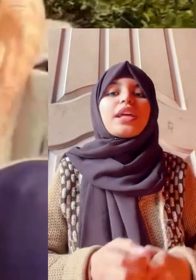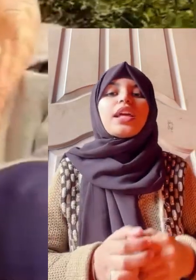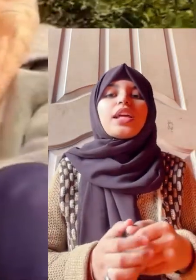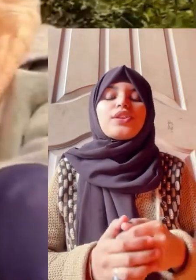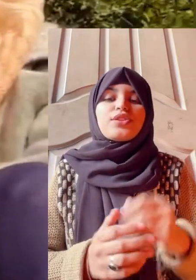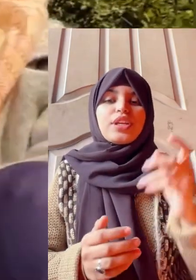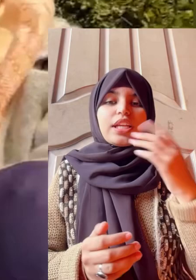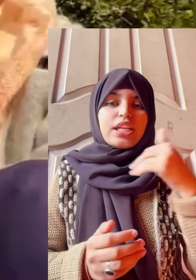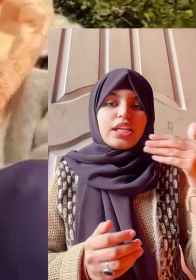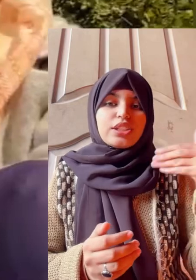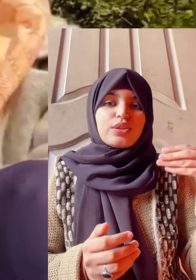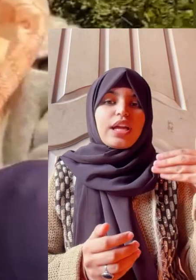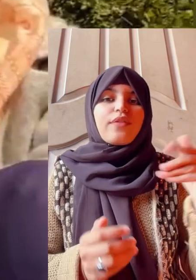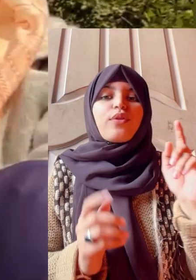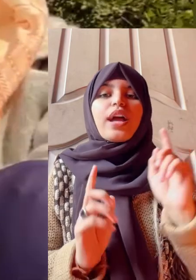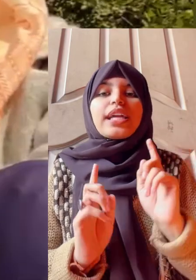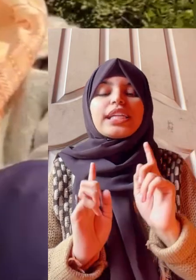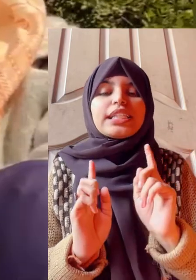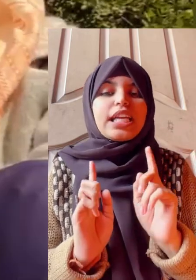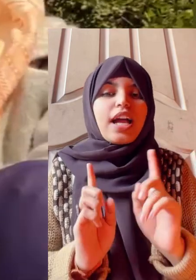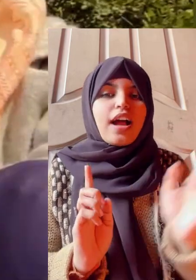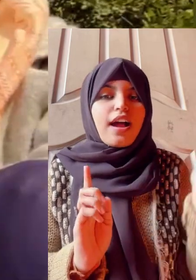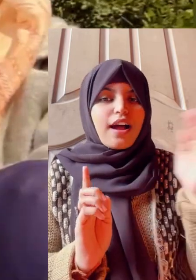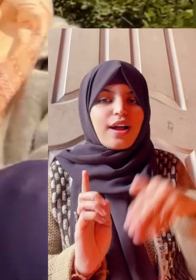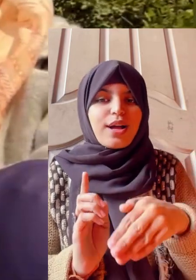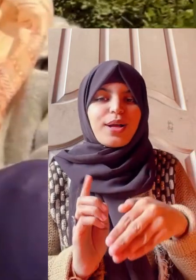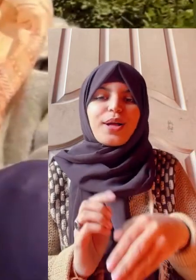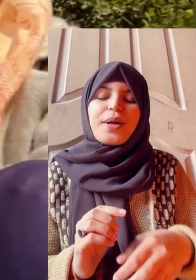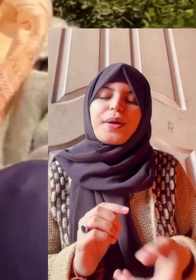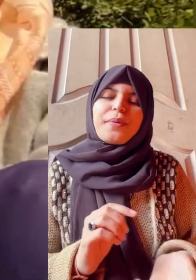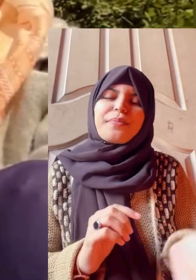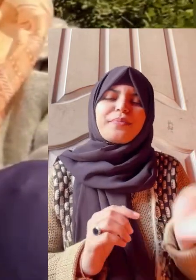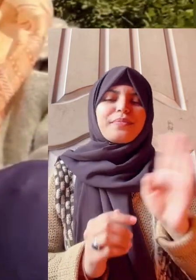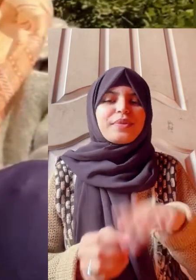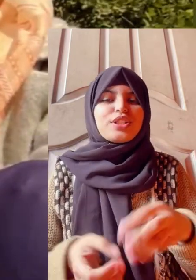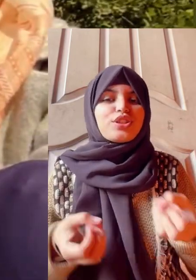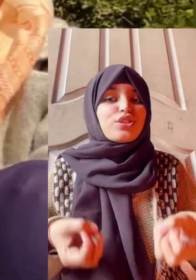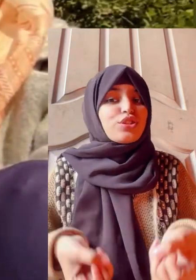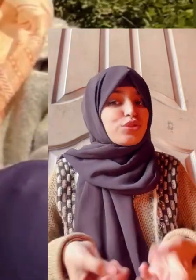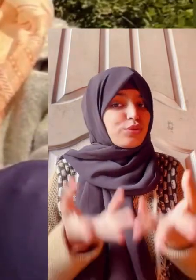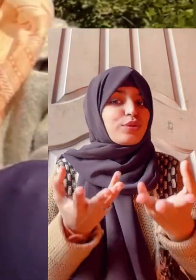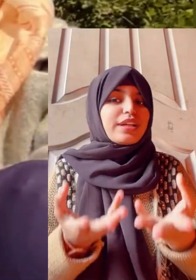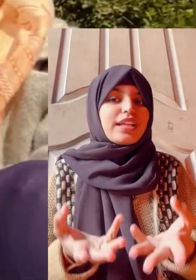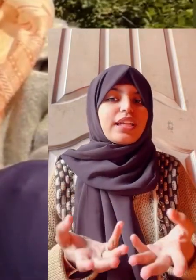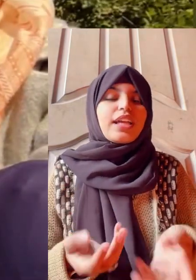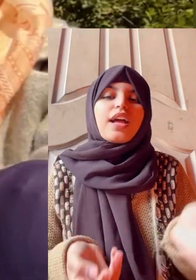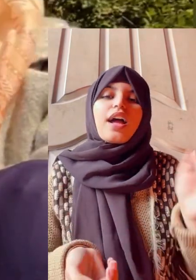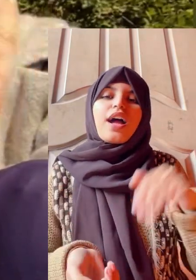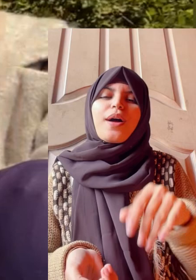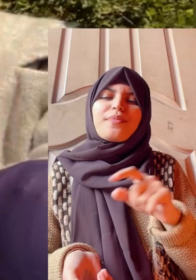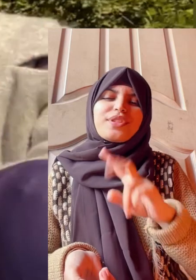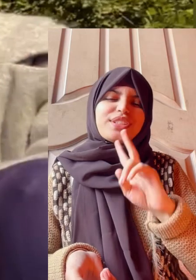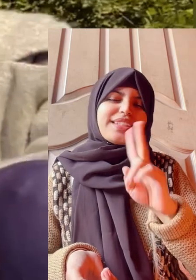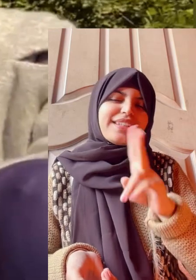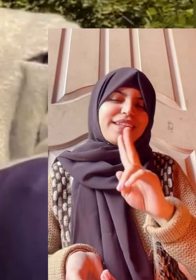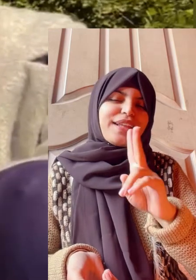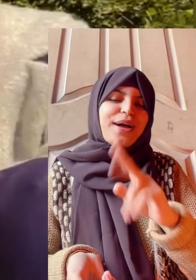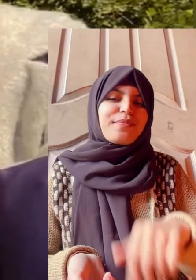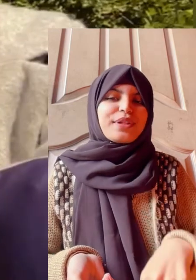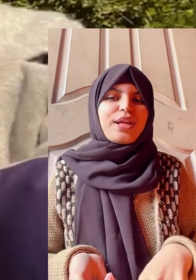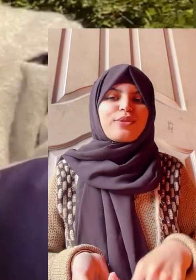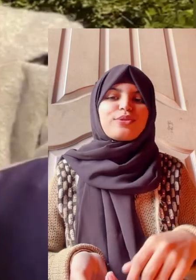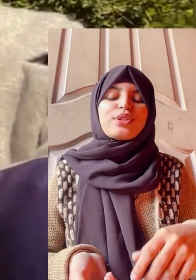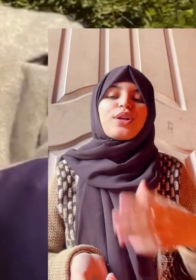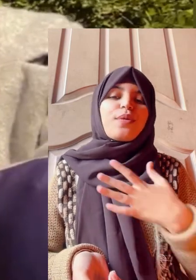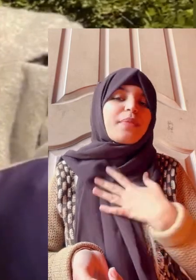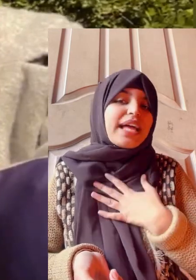शेर बताऊंगी, इस पे बोलूँगी कि आप फिर से शुरू करें, आप फिर से शुरू